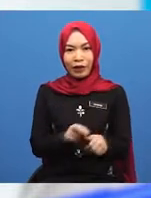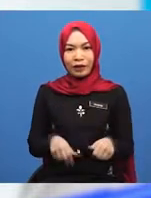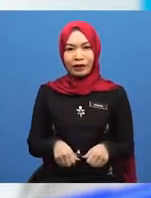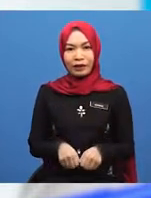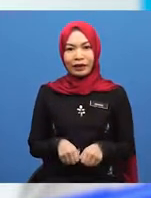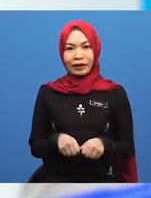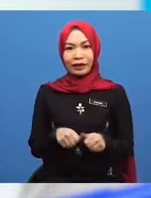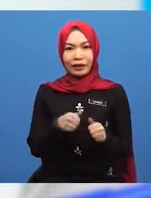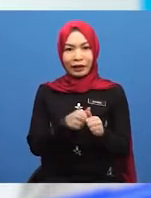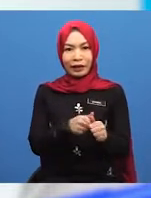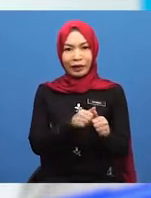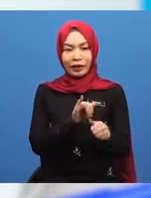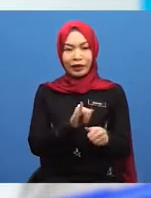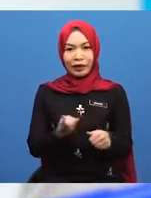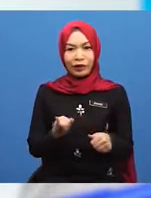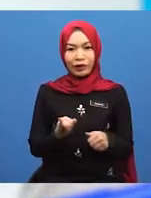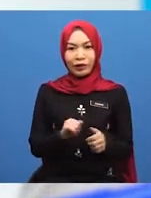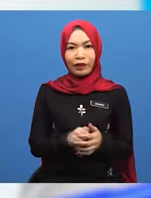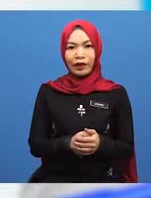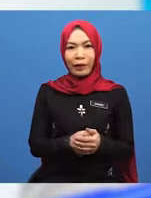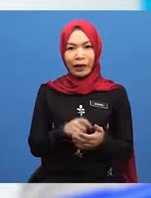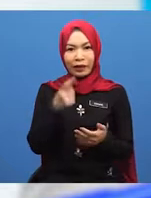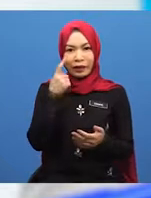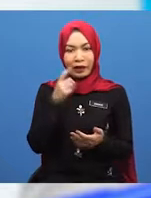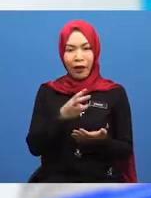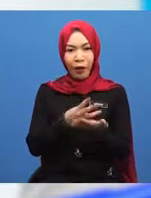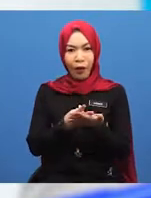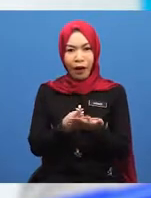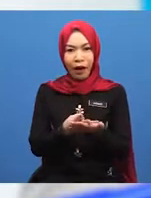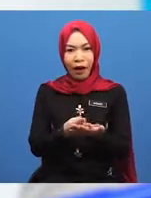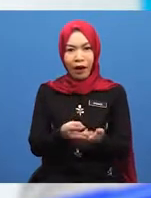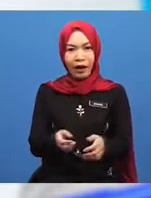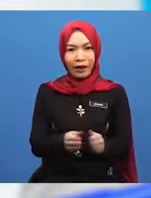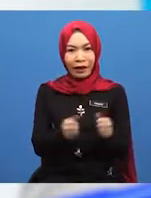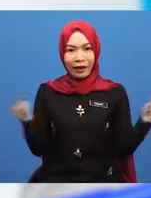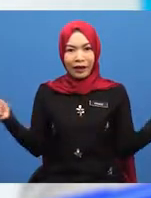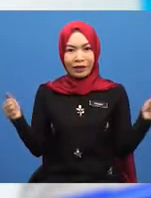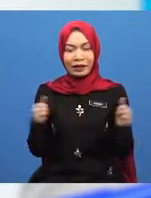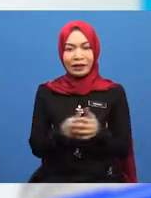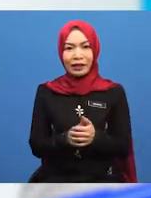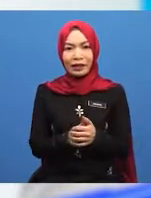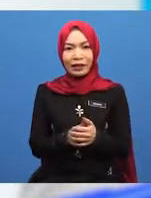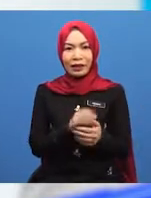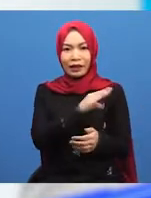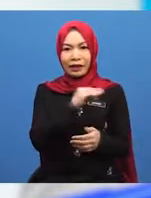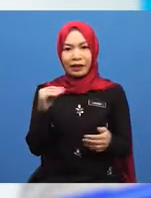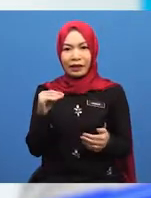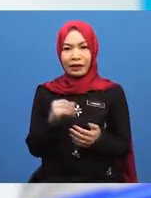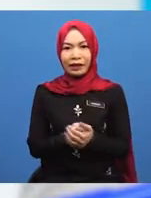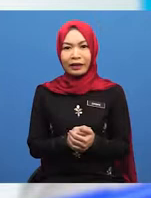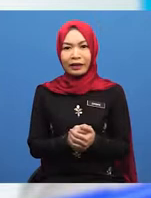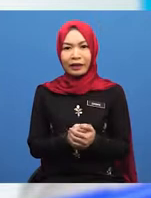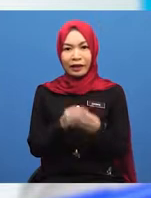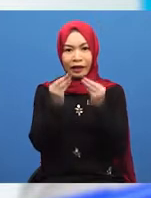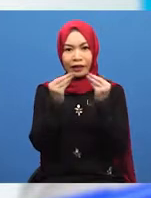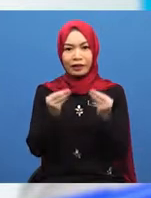dan penawaran di pasaran mata wang asing. Dan ini menyebabkan nilai mata wang di sistem